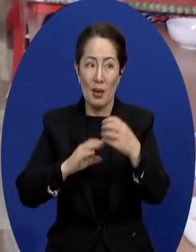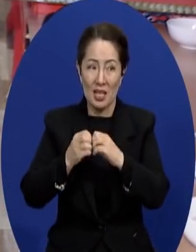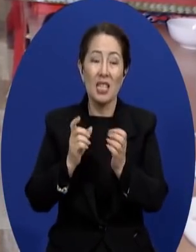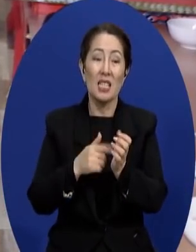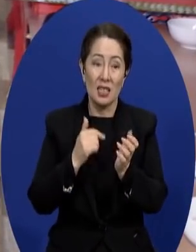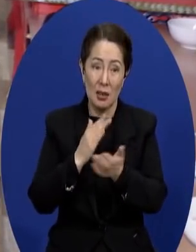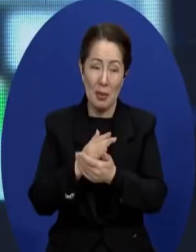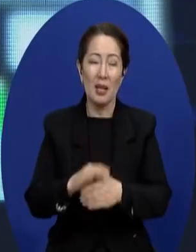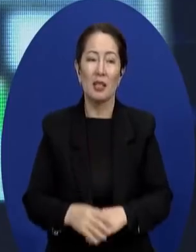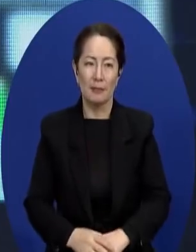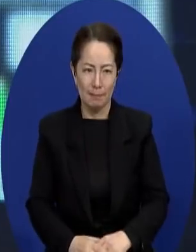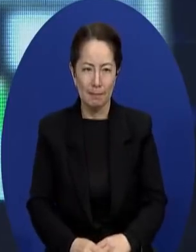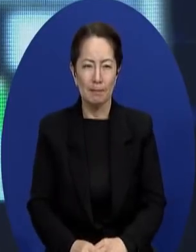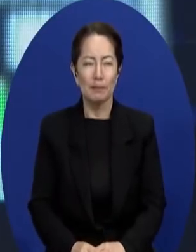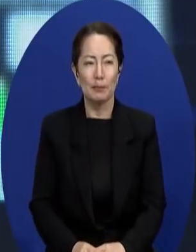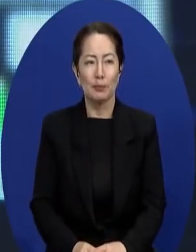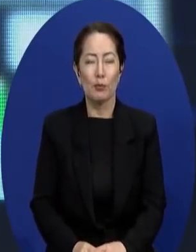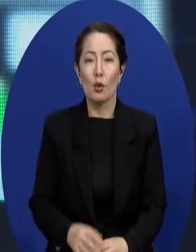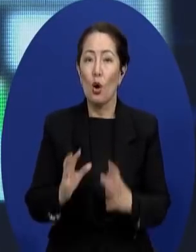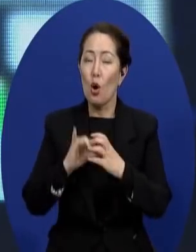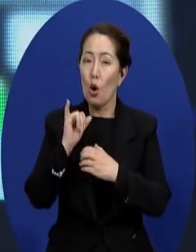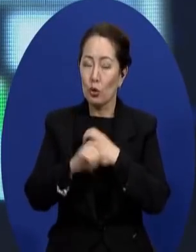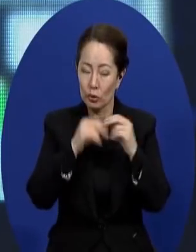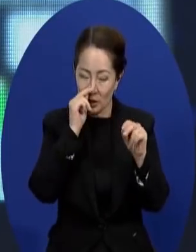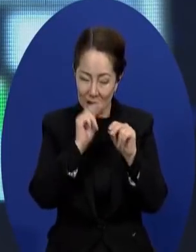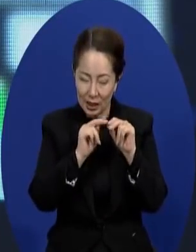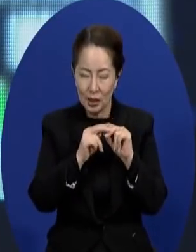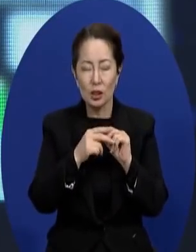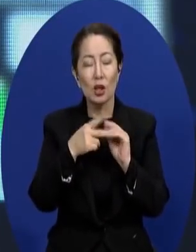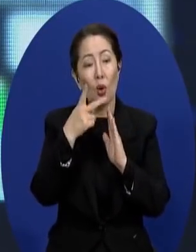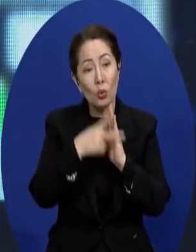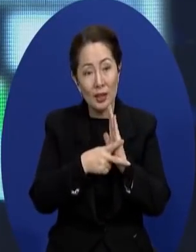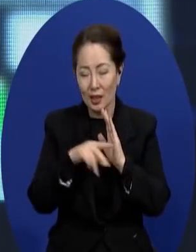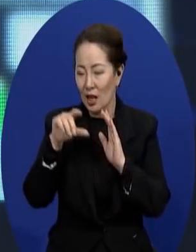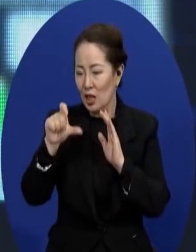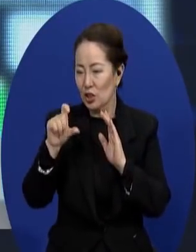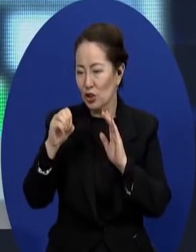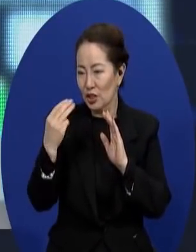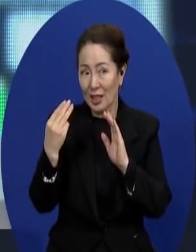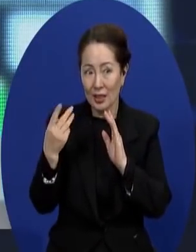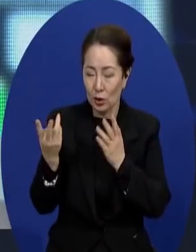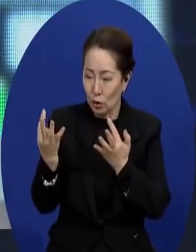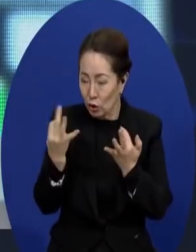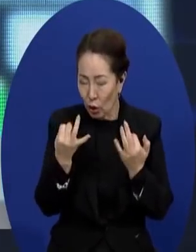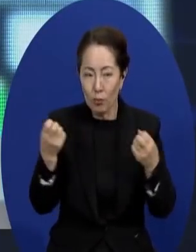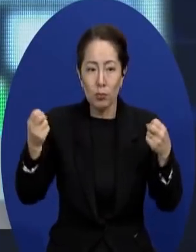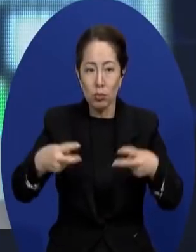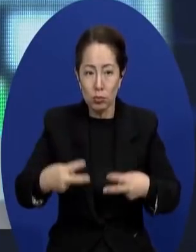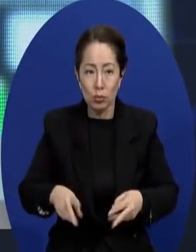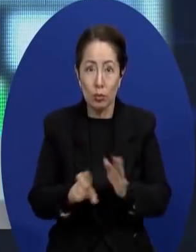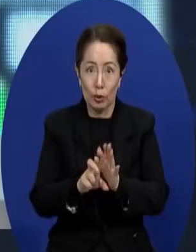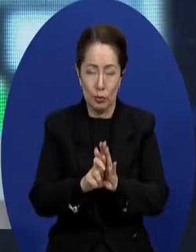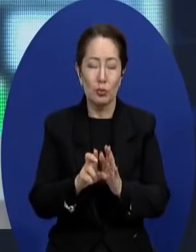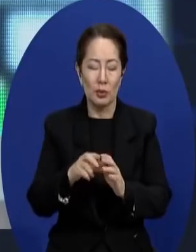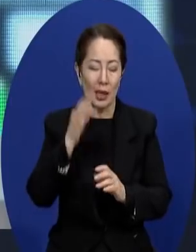нь бол ингээд халаа ортод хүрээд ирсэн. Олон улсын шалгалтын үнэлгээг эрсдлийн ерөнхий шалгалтын үнэлгээтэй дүйцүүлэх боломжтой боллоо. Ингэснээр гадаадд